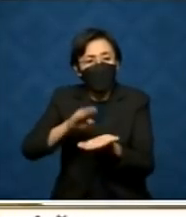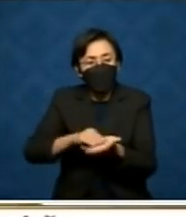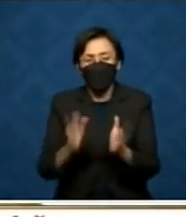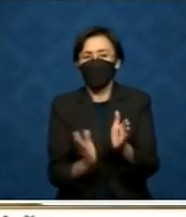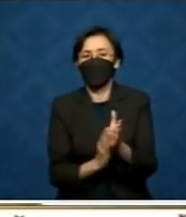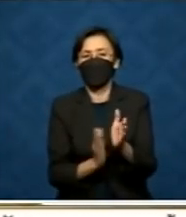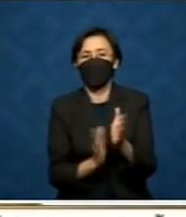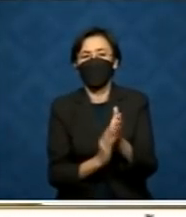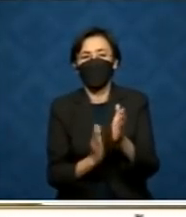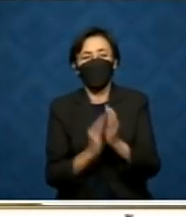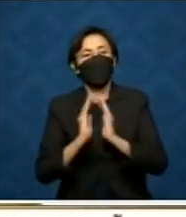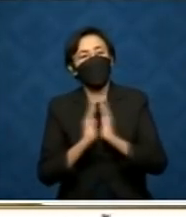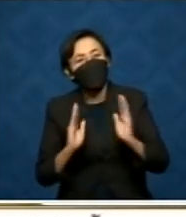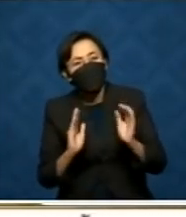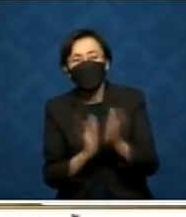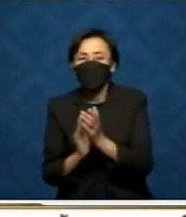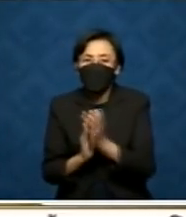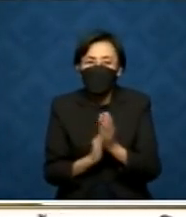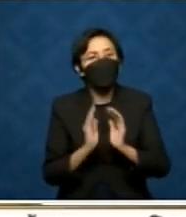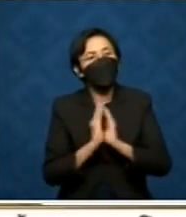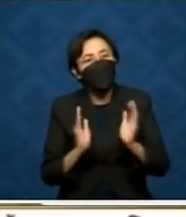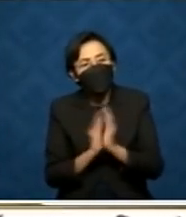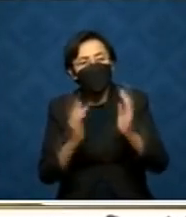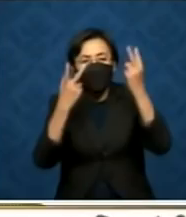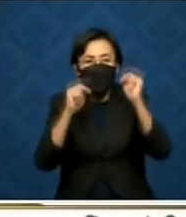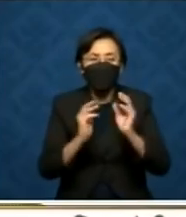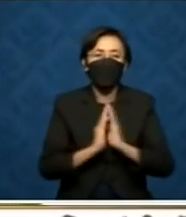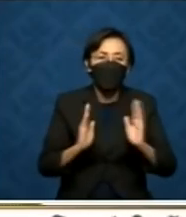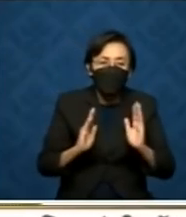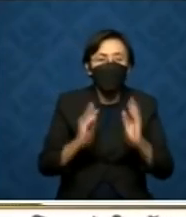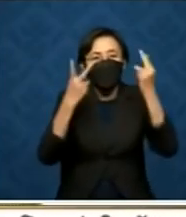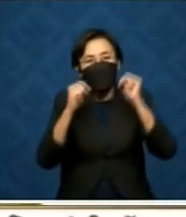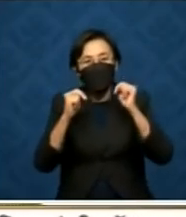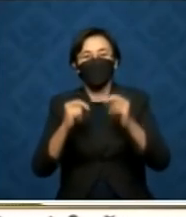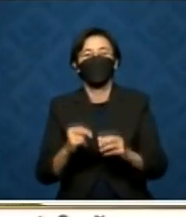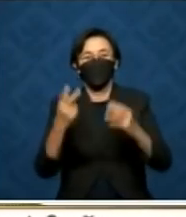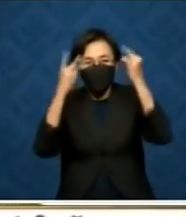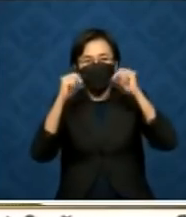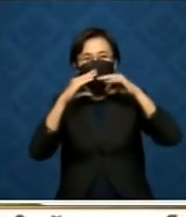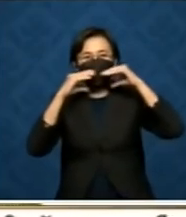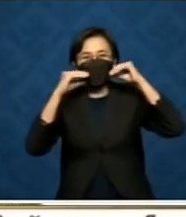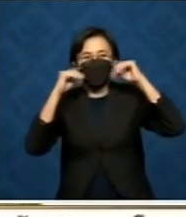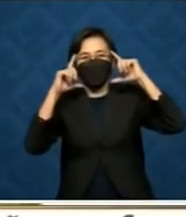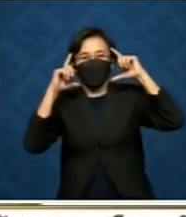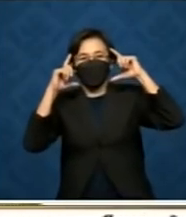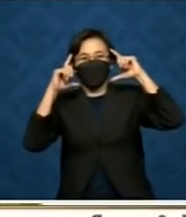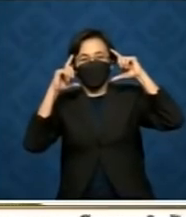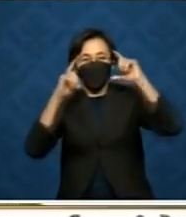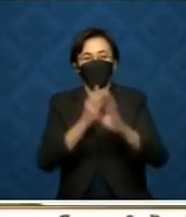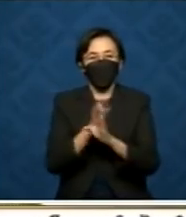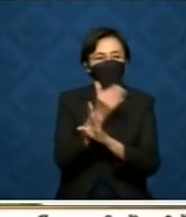ชื่นชมมากก็ออกมาขอบคุณกันใหญ่ออกขอบคุณขอบคุณนายกขอบคุณลุงตู่นายกก็หน้าบานน่ะก็บ้านก่อน 2วันที่แล้ว